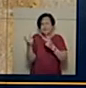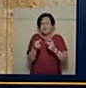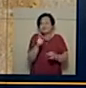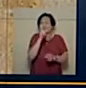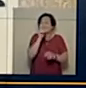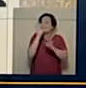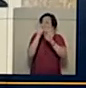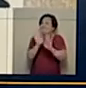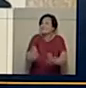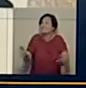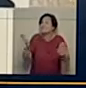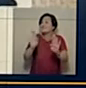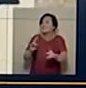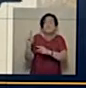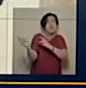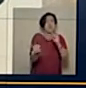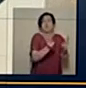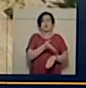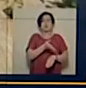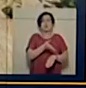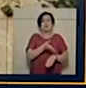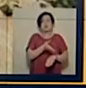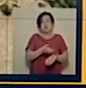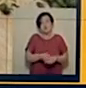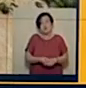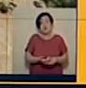Να το σχολιάσουμε λίγο, γιατί δεν είστε από εδώ, δεν ξέρετε, εμείς